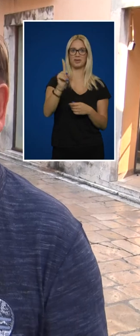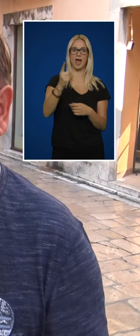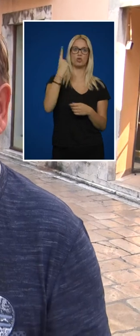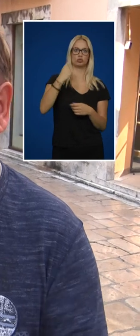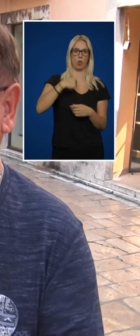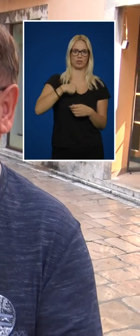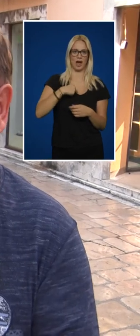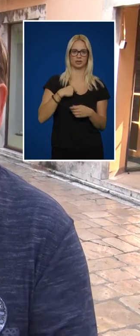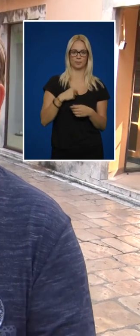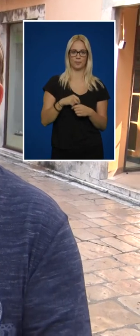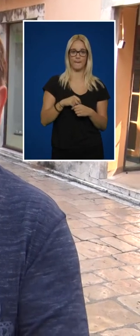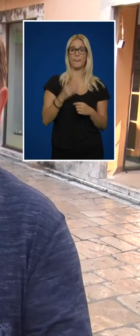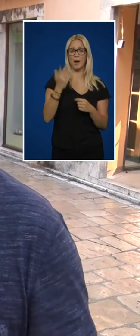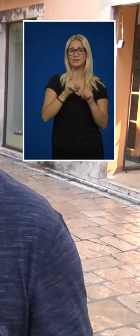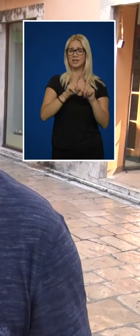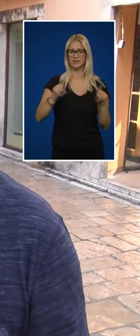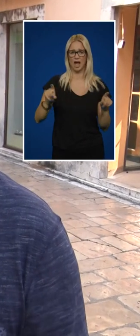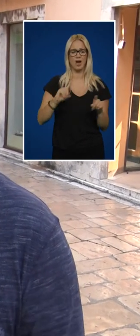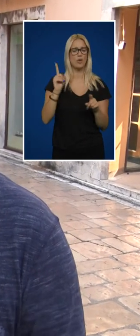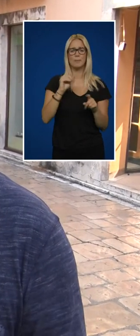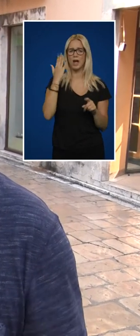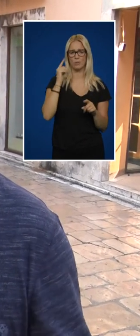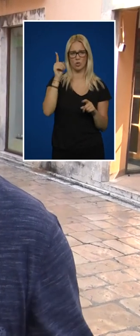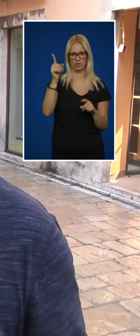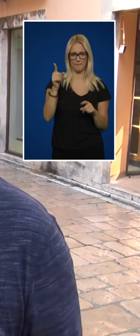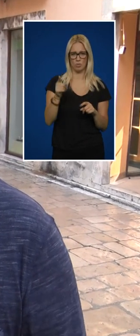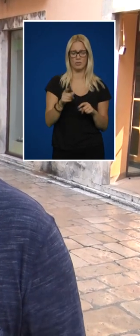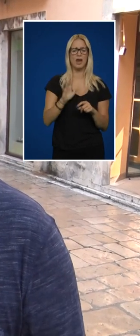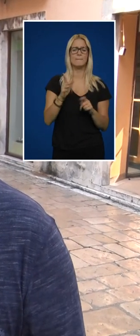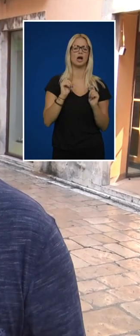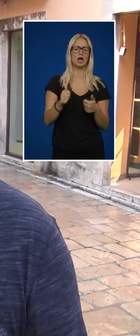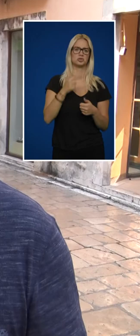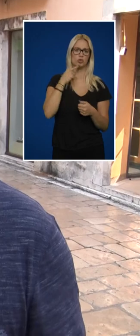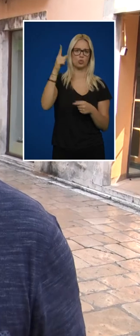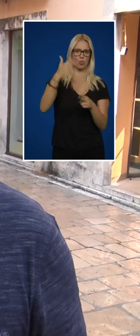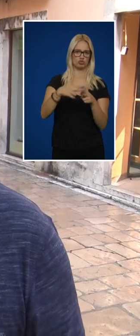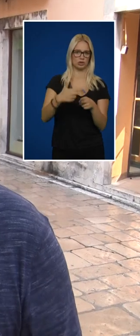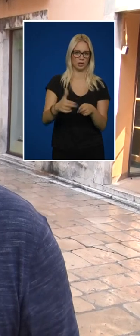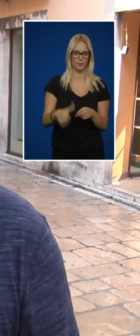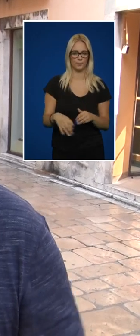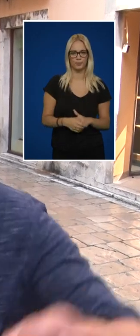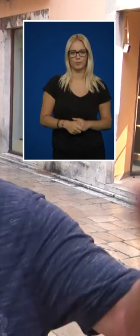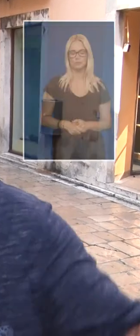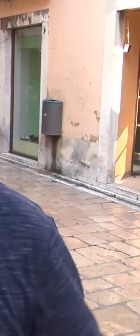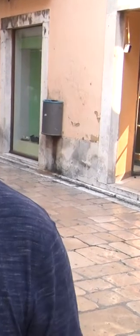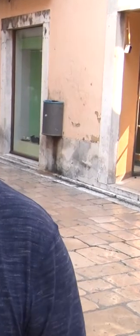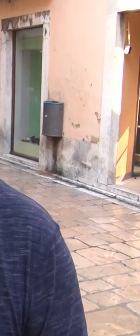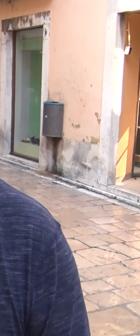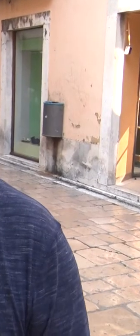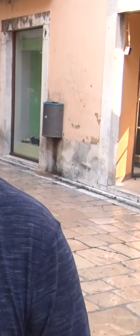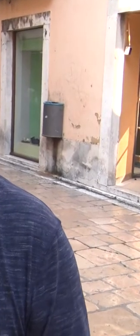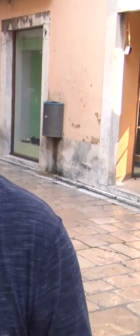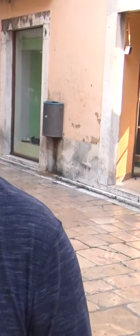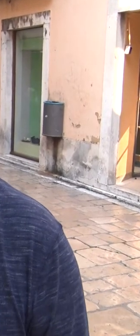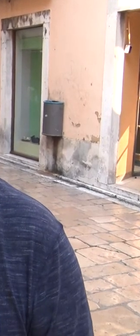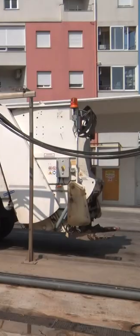kad bi se razvrstavalo, kad bi se jednim dijelom spaljivalo, ne znam već kako to ide, ne bi ga bilo tamo. to nema šans da ga iko očistiti na toliki u